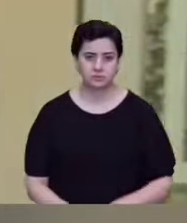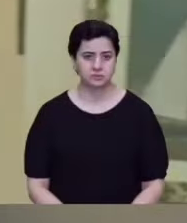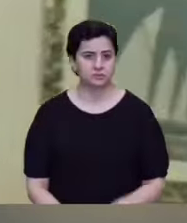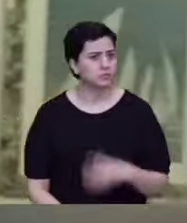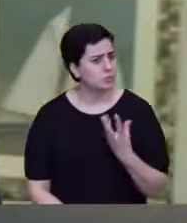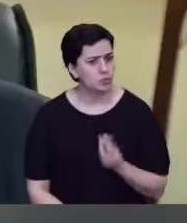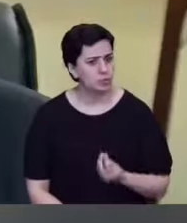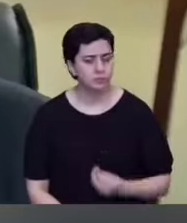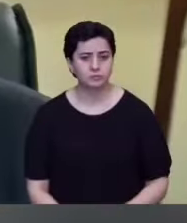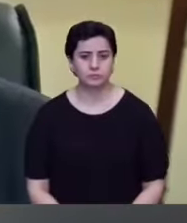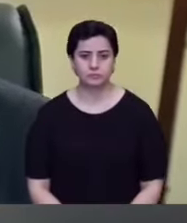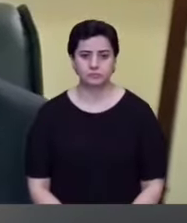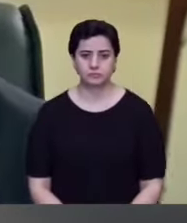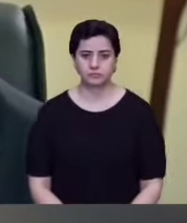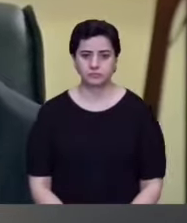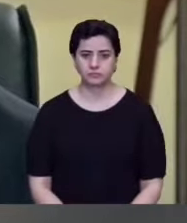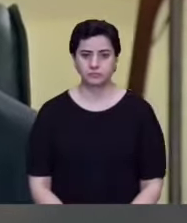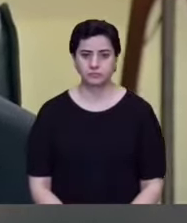Ne oldu?